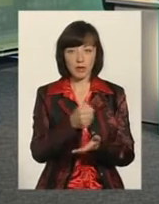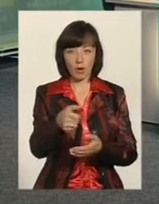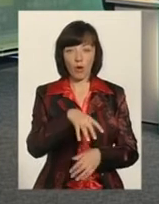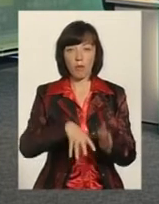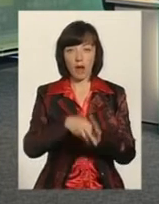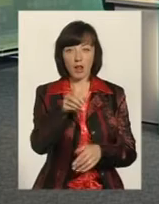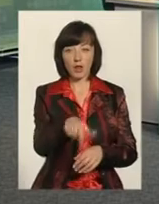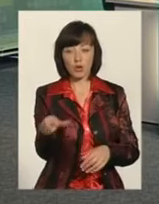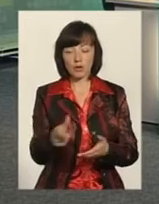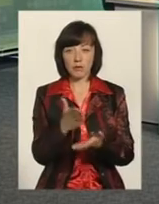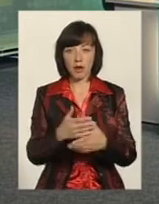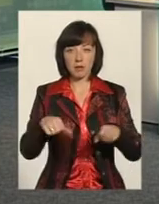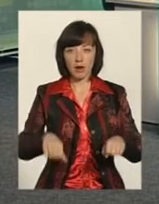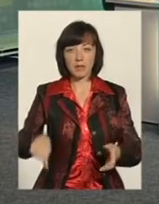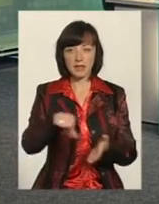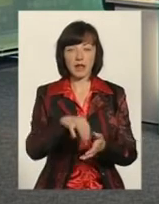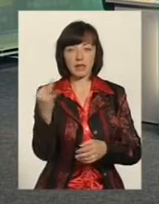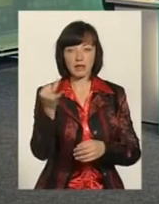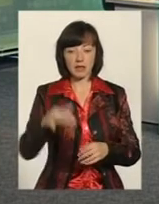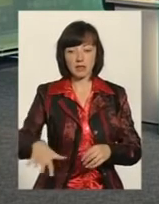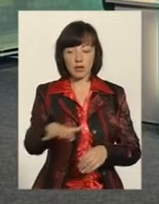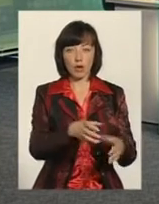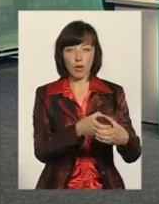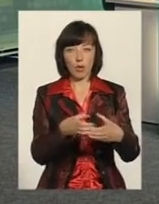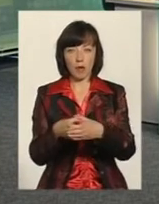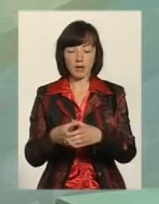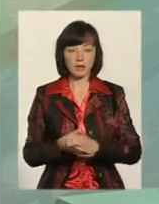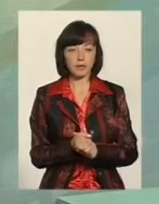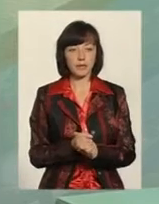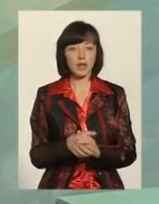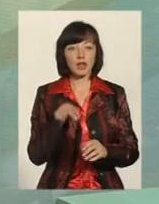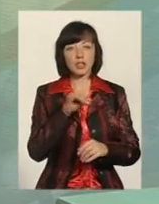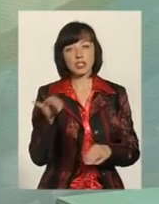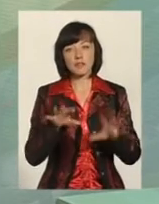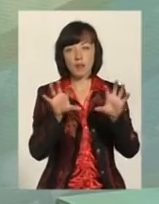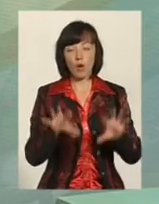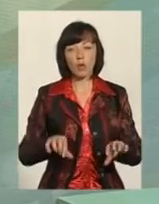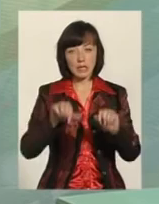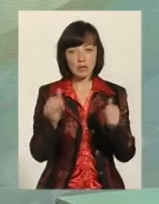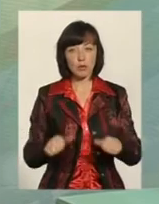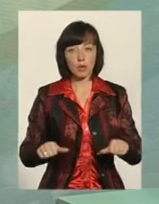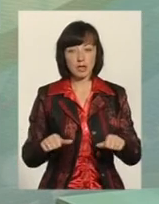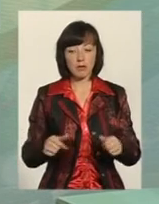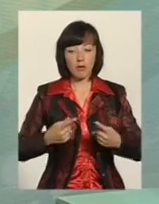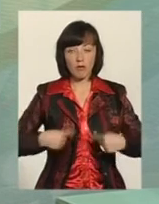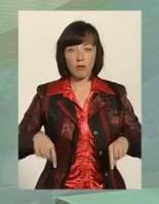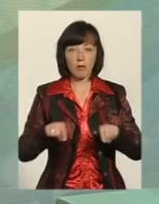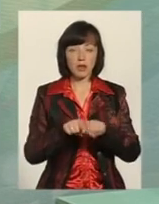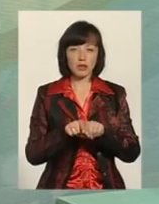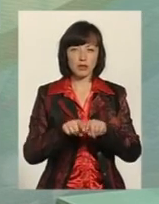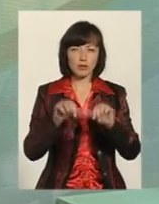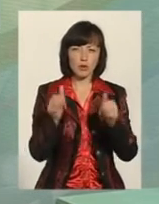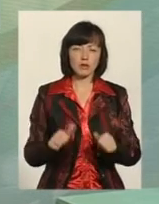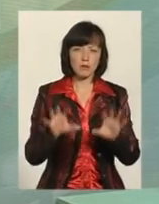обрали люди, вони мають право представляти інтереси територіальної громади. Чи в законний спосіб, в межах і у спосіб